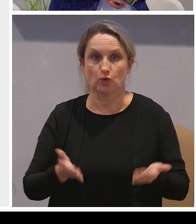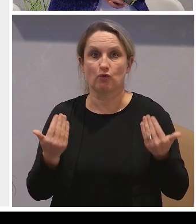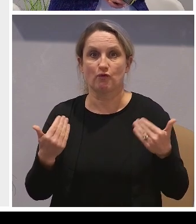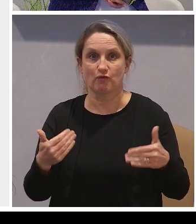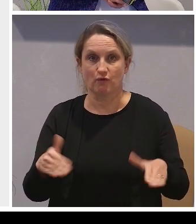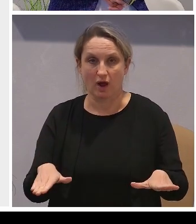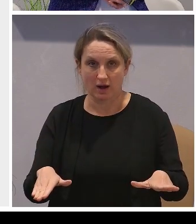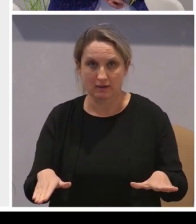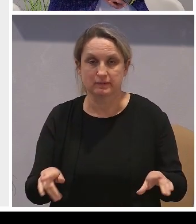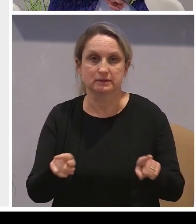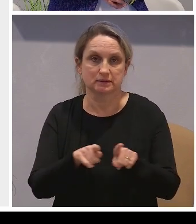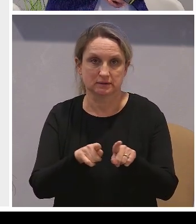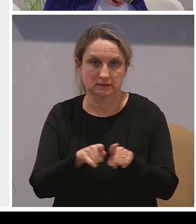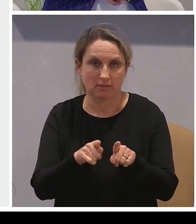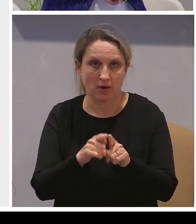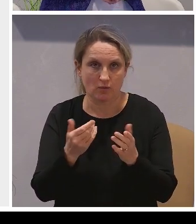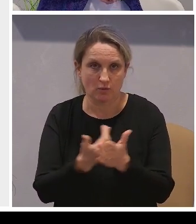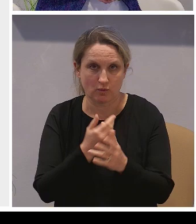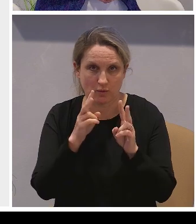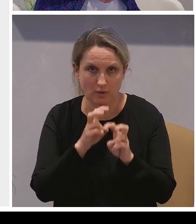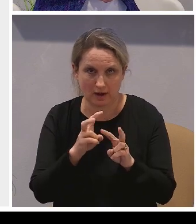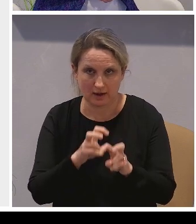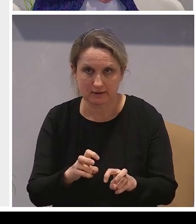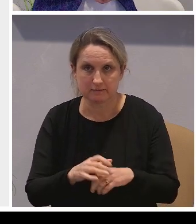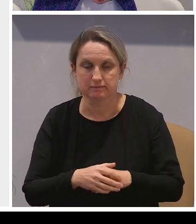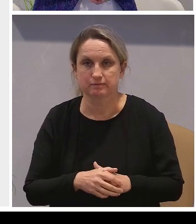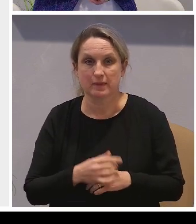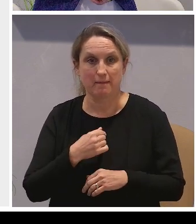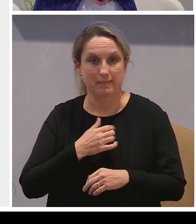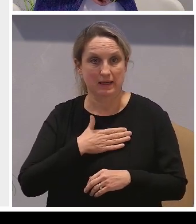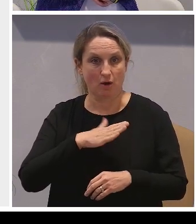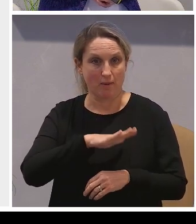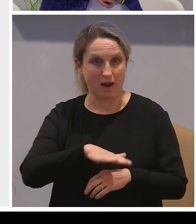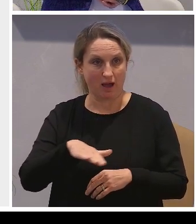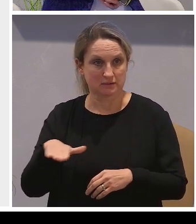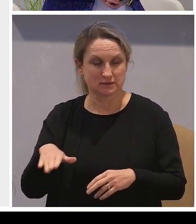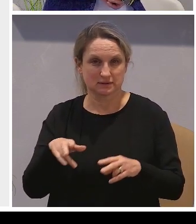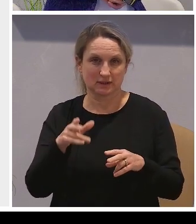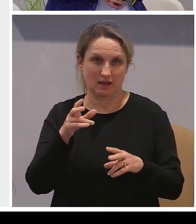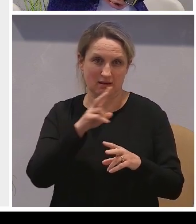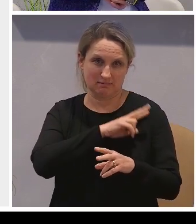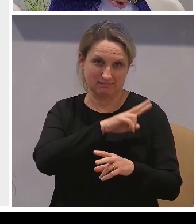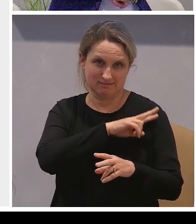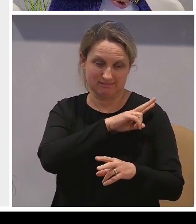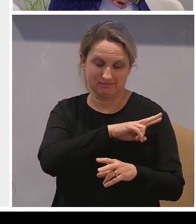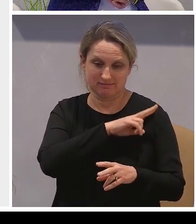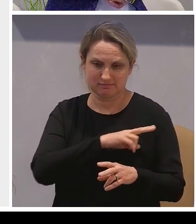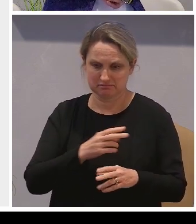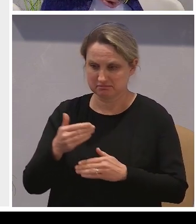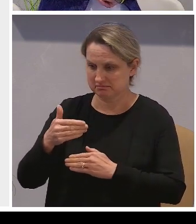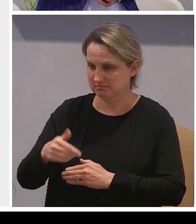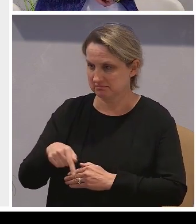siis After the karjotüüp. baby is born, a Ja karyotype mina analysis is laste carried out. endokrinoloogina olen siin täna teie ees sellepärast, et on kaks